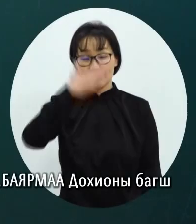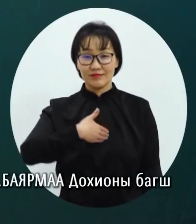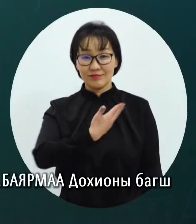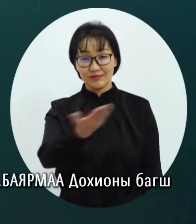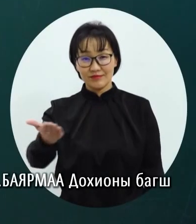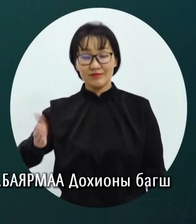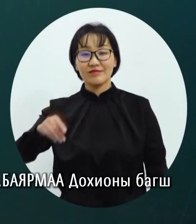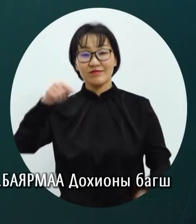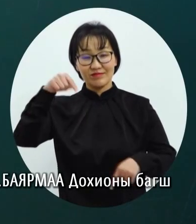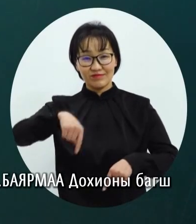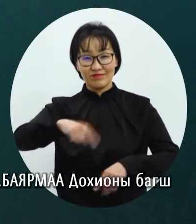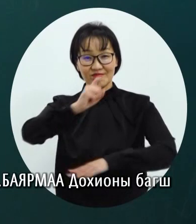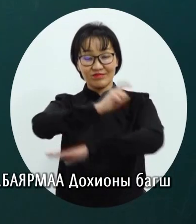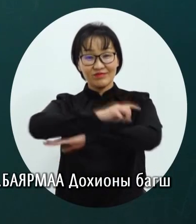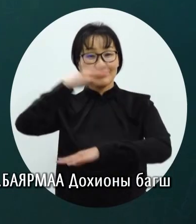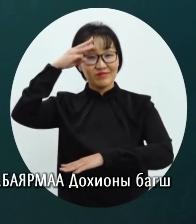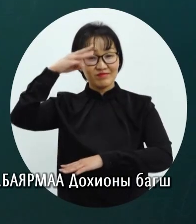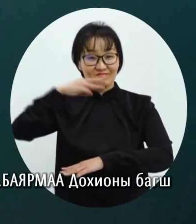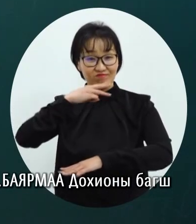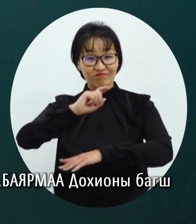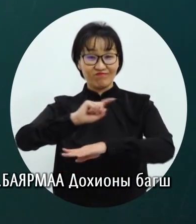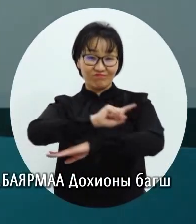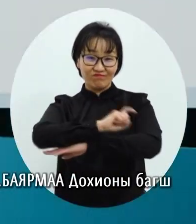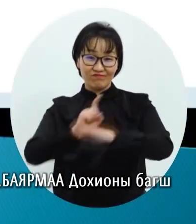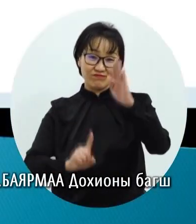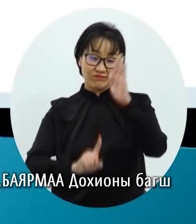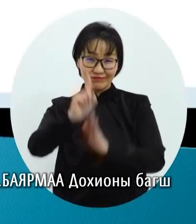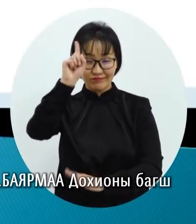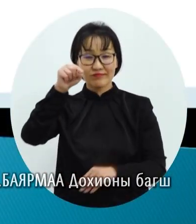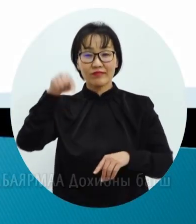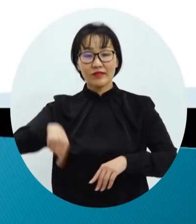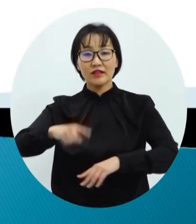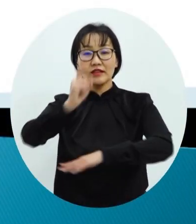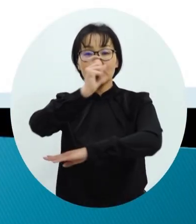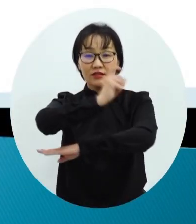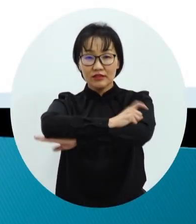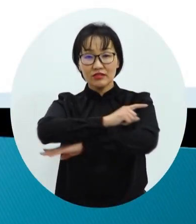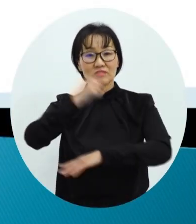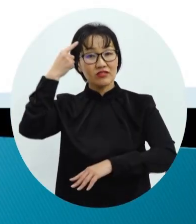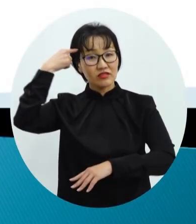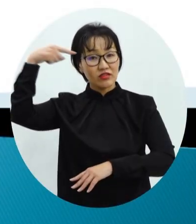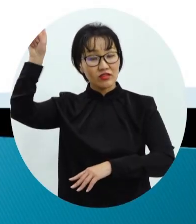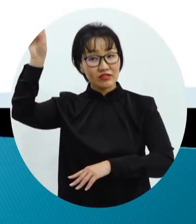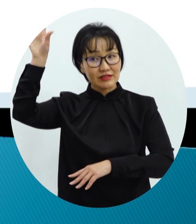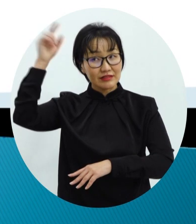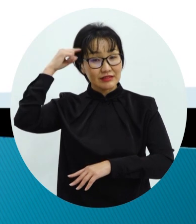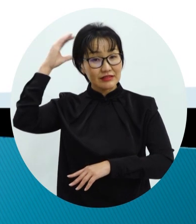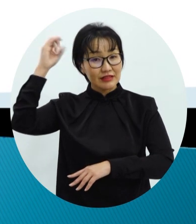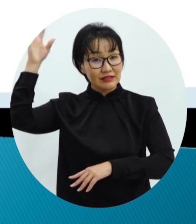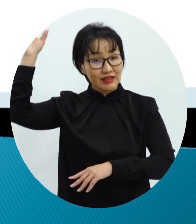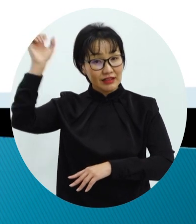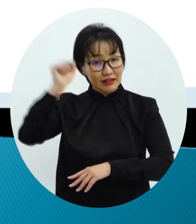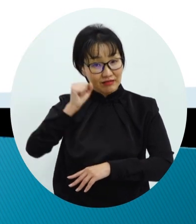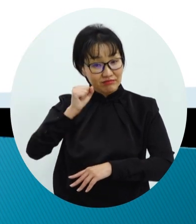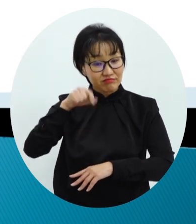Сайн байцгаана уу? Өнөөдрийнхөө Монгол хэлний хичээлийг эхэлцгээе. Өнөөдрийн хичээлээр зохиолчийн санааг мэдэрч